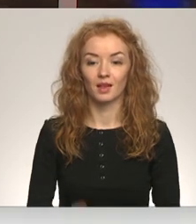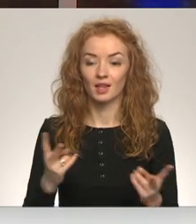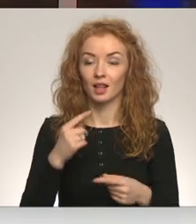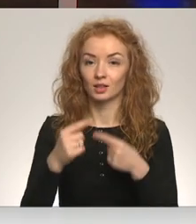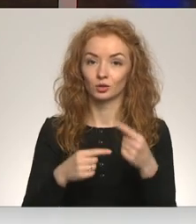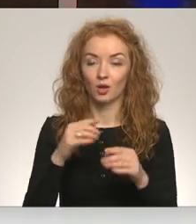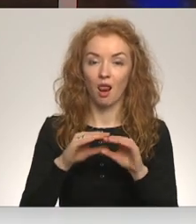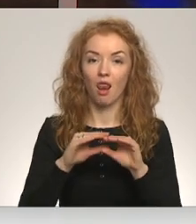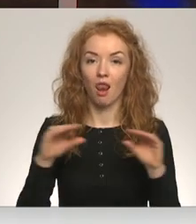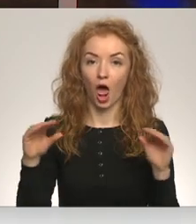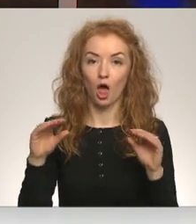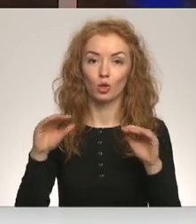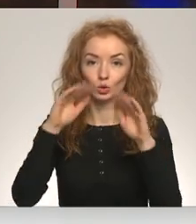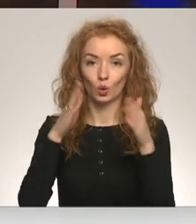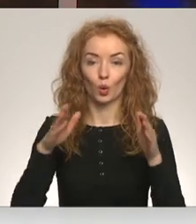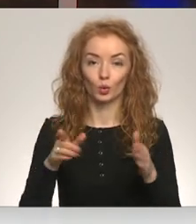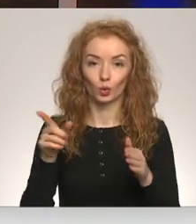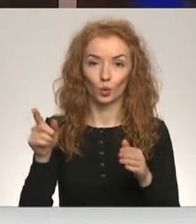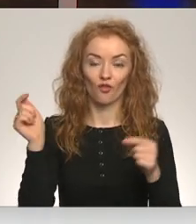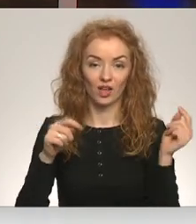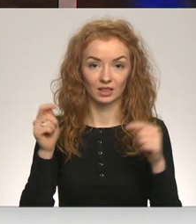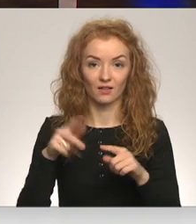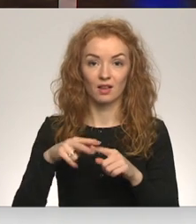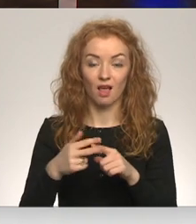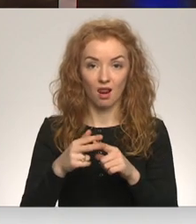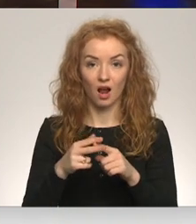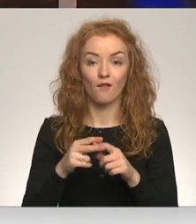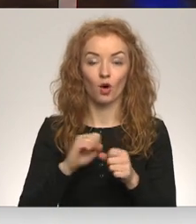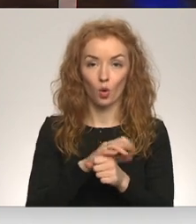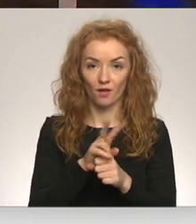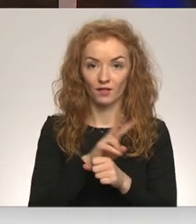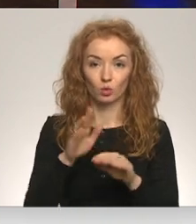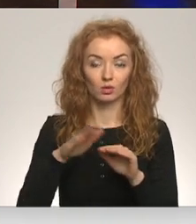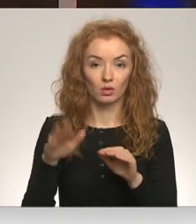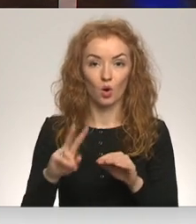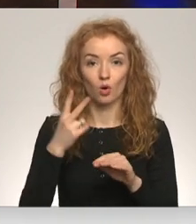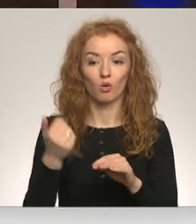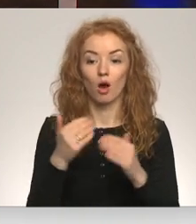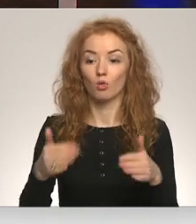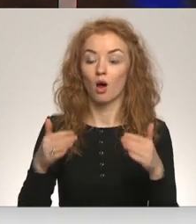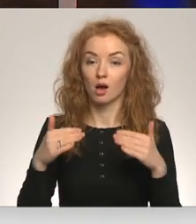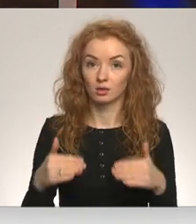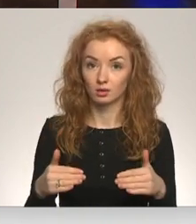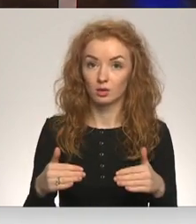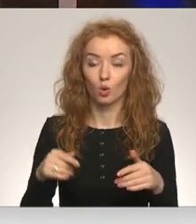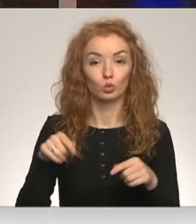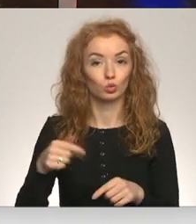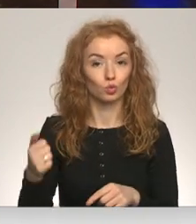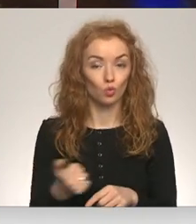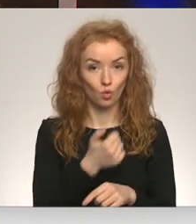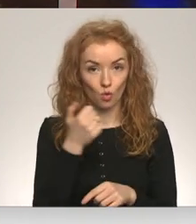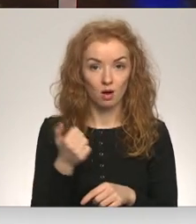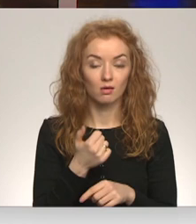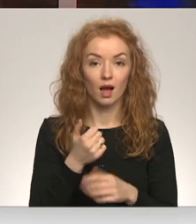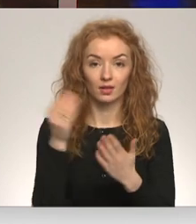Tradicionālais ledus skulptūra festivāls Jelgavā Covid ierobežojuma dēļ jau otro gadu atcelts. Šogad atšķirībā no pagājušā